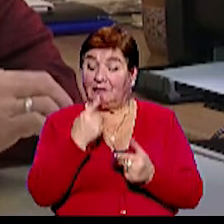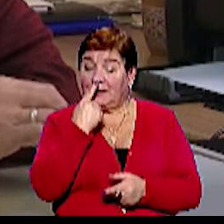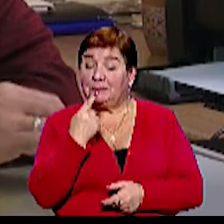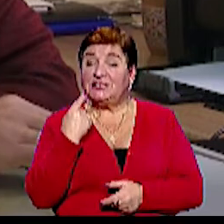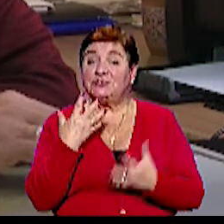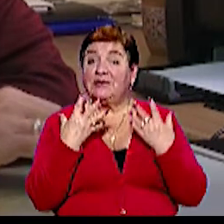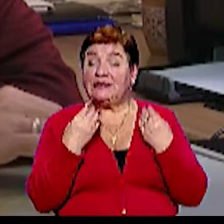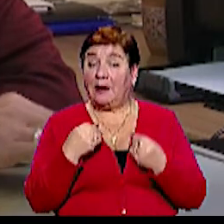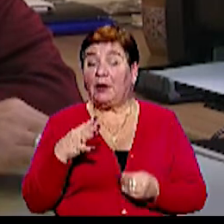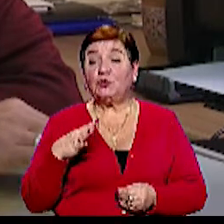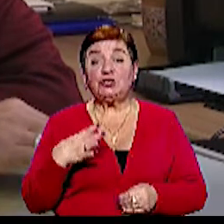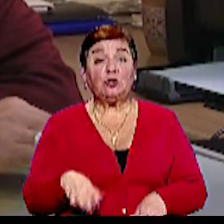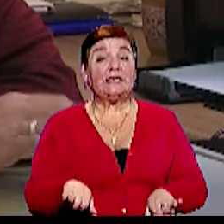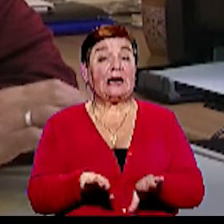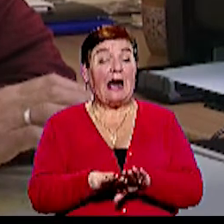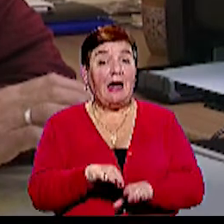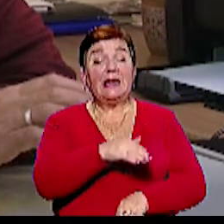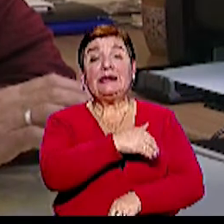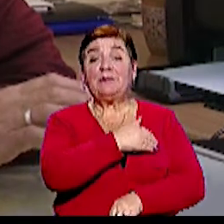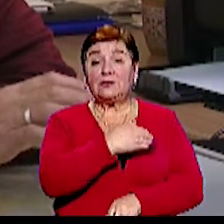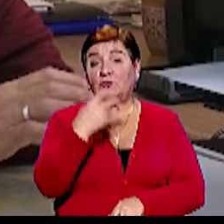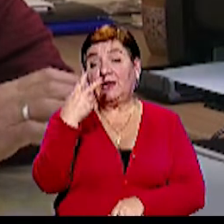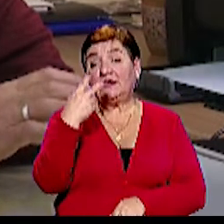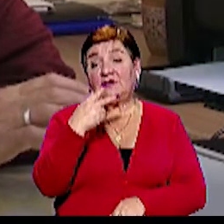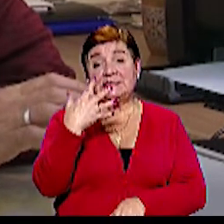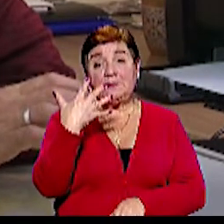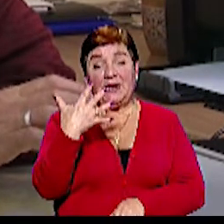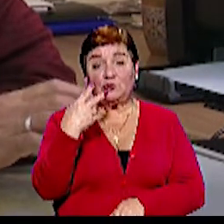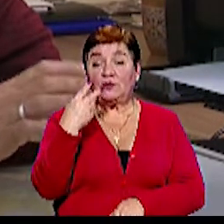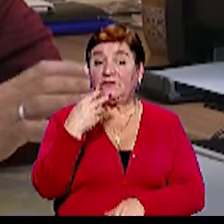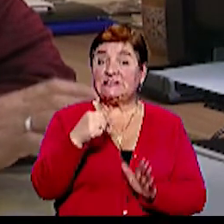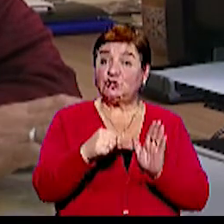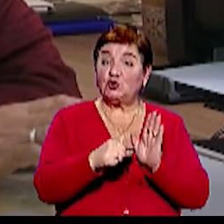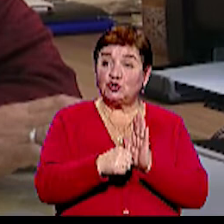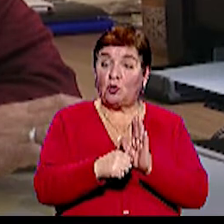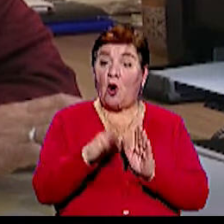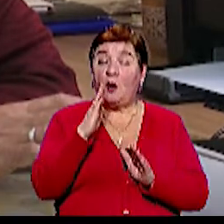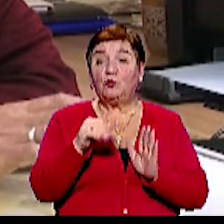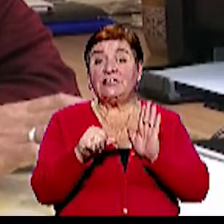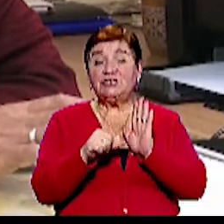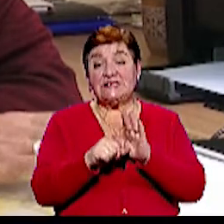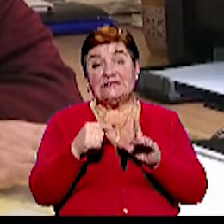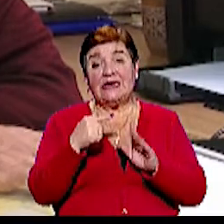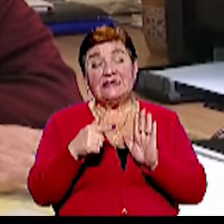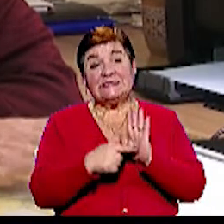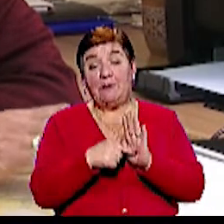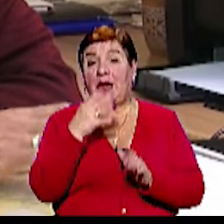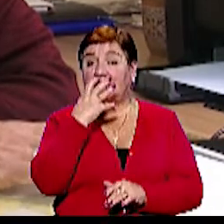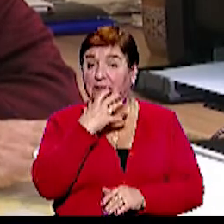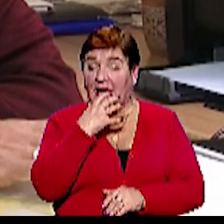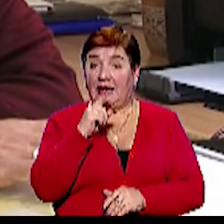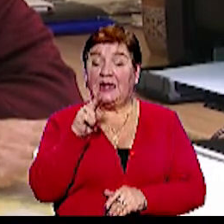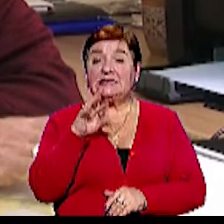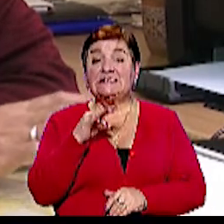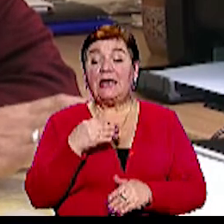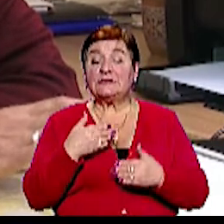Найближчими днями очікується така температура. 25-26 грудня буде 6-7 градусів тепла. Це